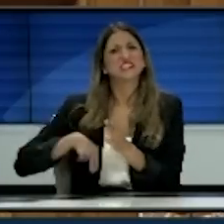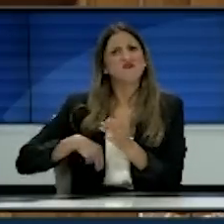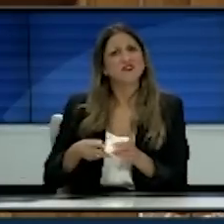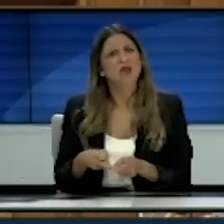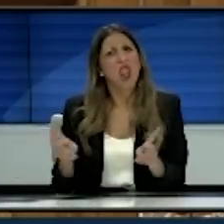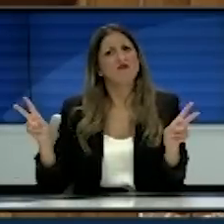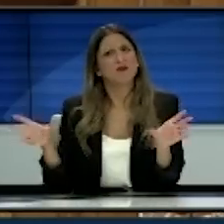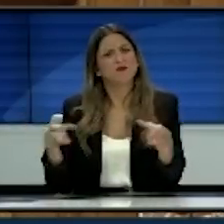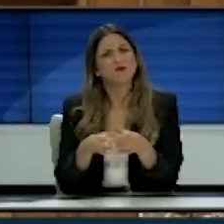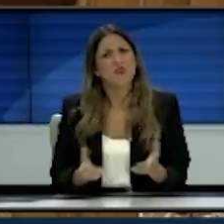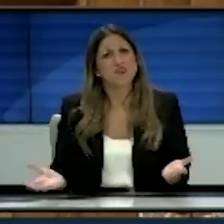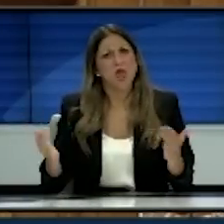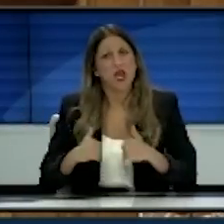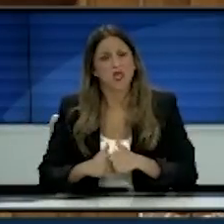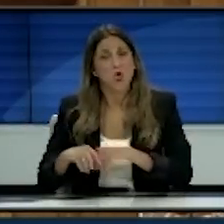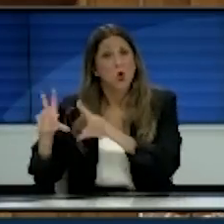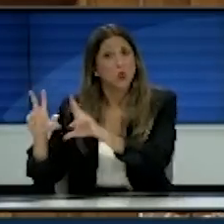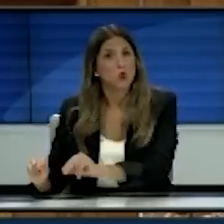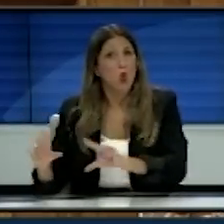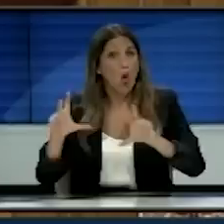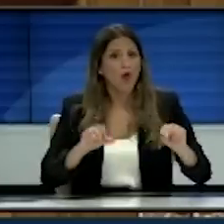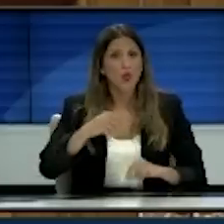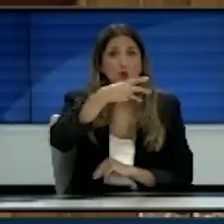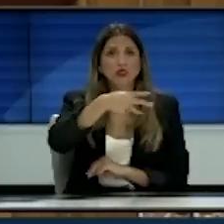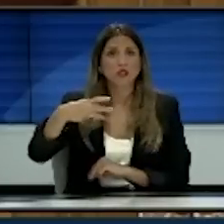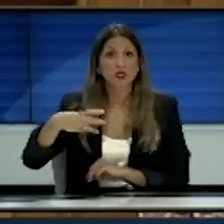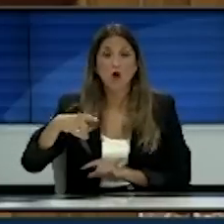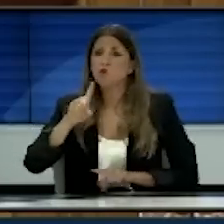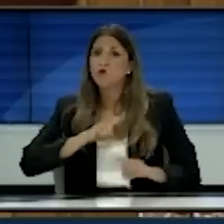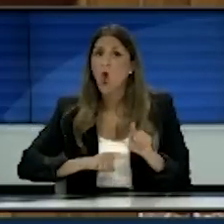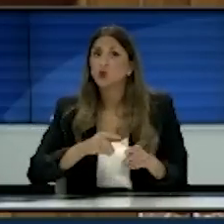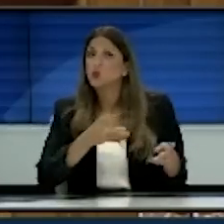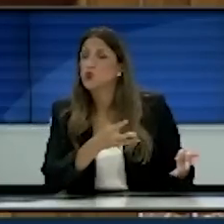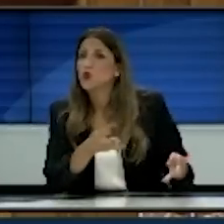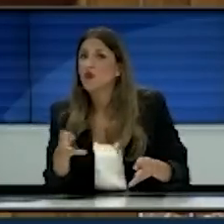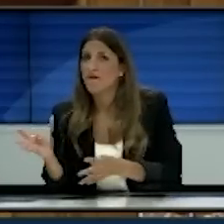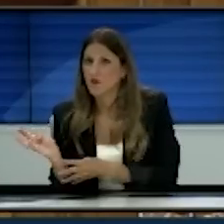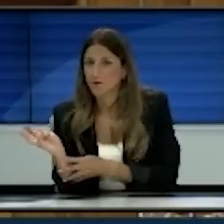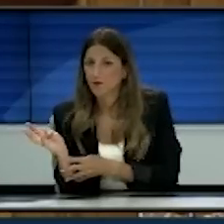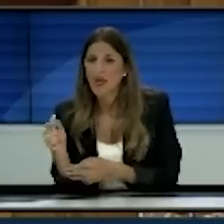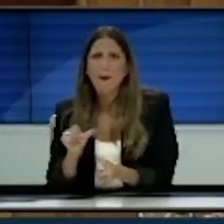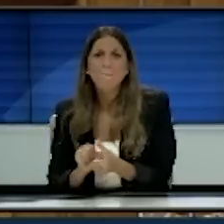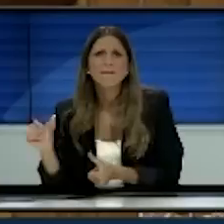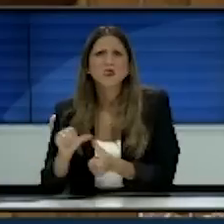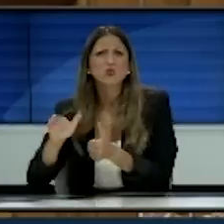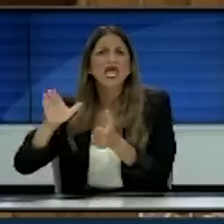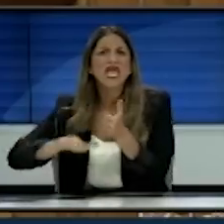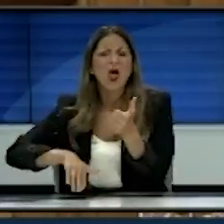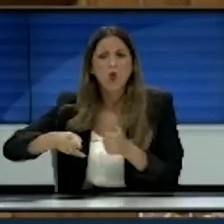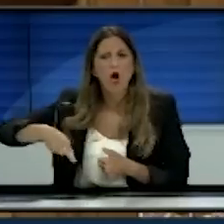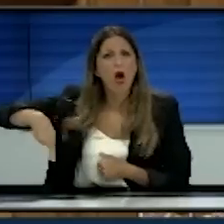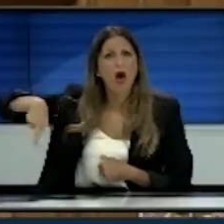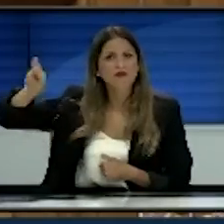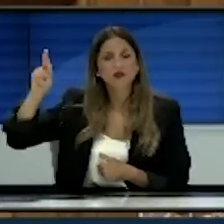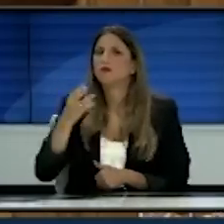διαπραγματεύσεις, όπως και ο ΣΥΡΙΖΑ επίσης. Ποιον κοροϊδεύετε? Η αύξηση στον κατώτερο μισθό